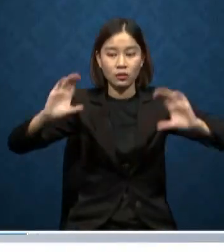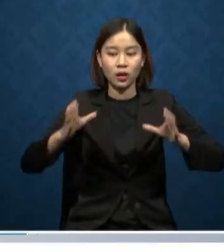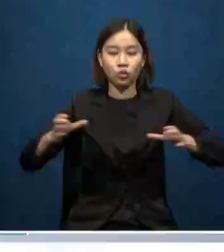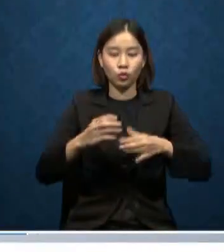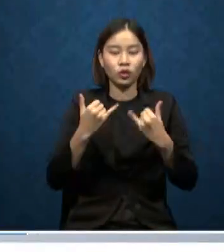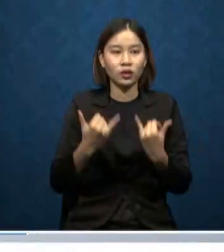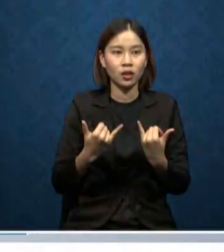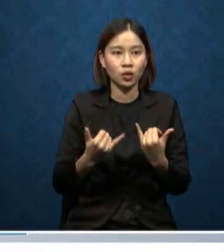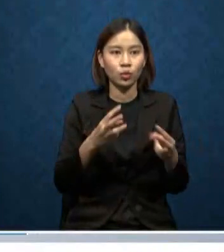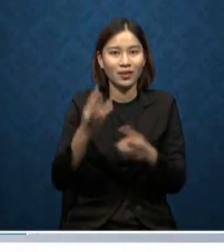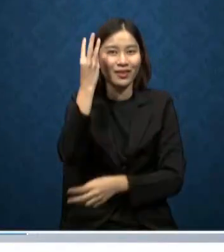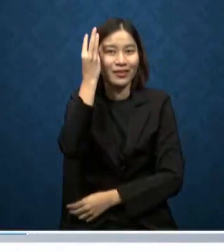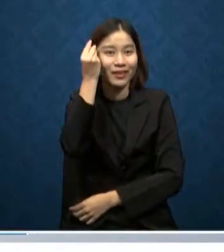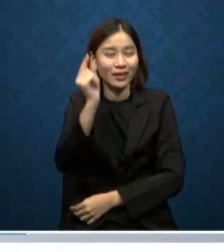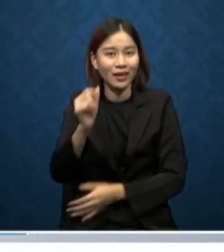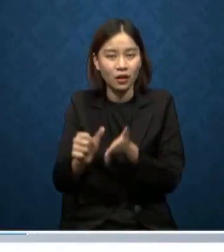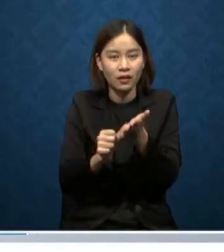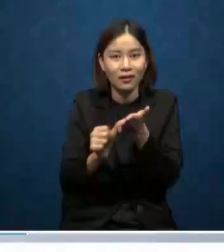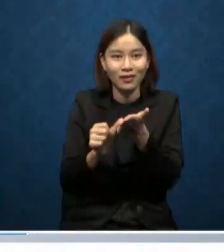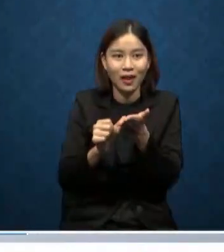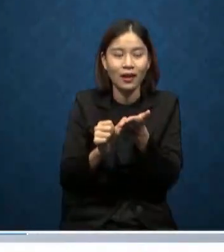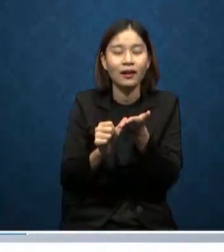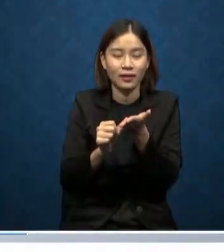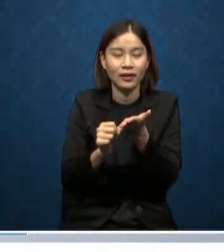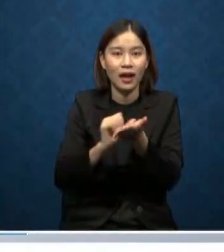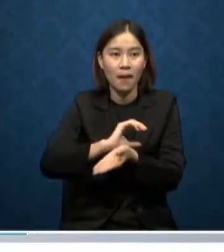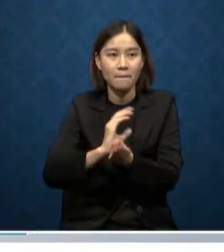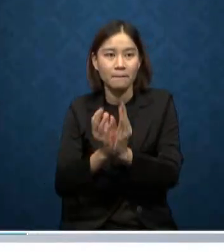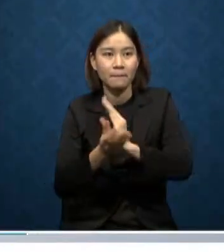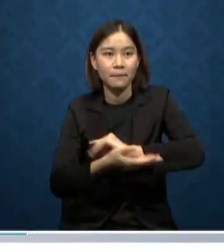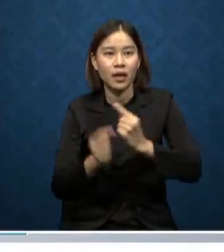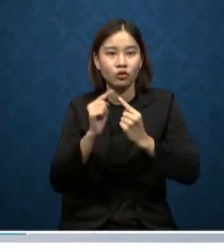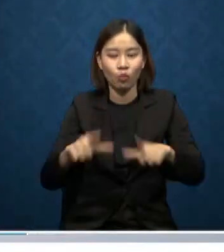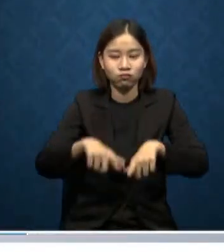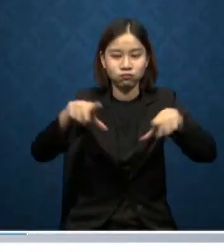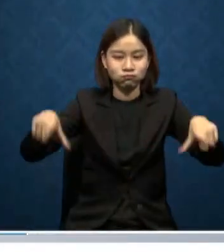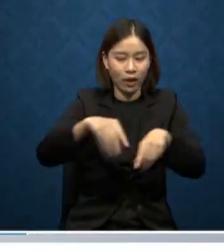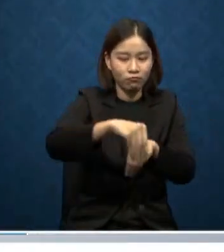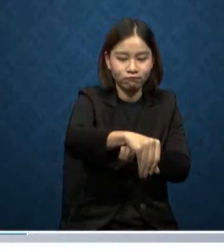ผม